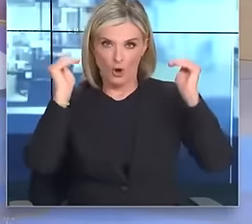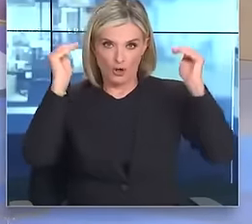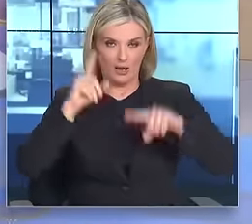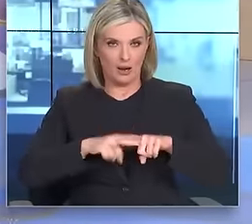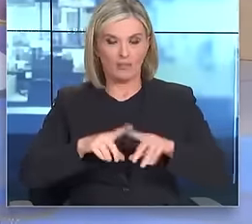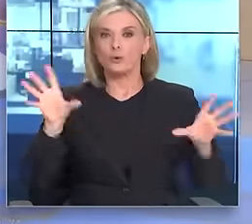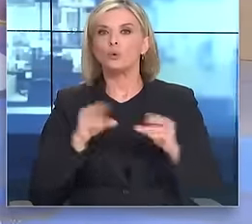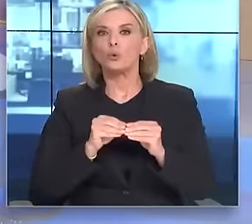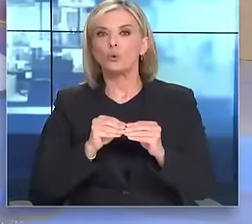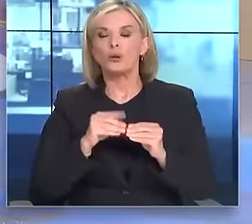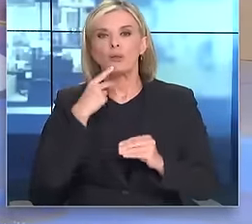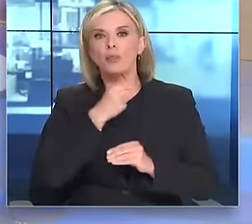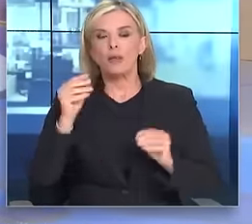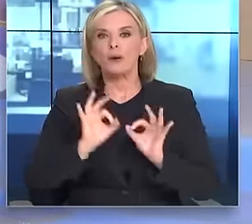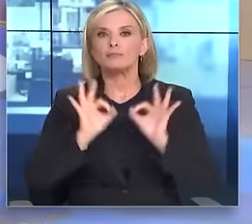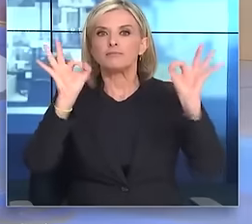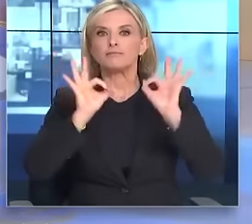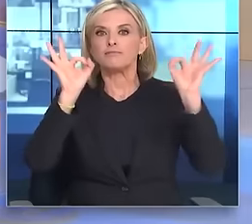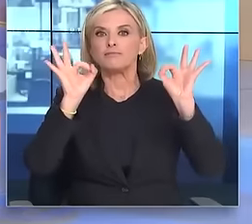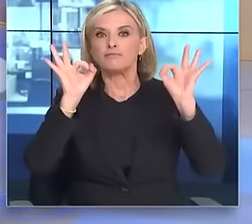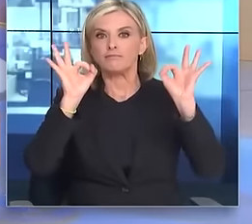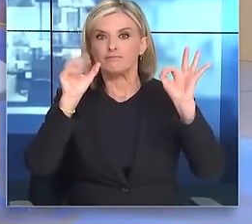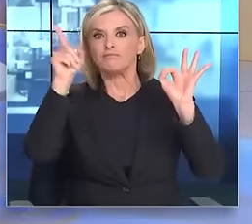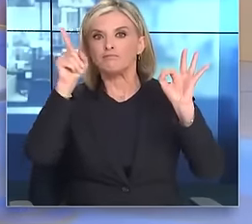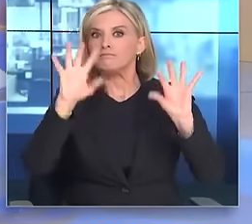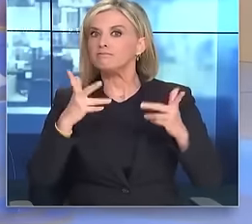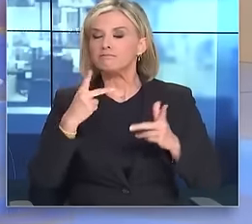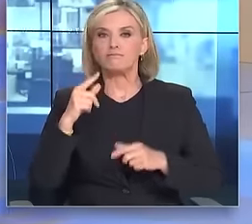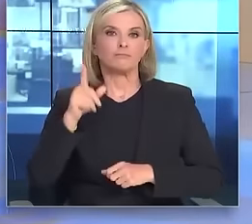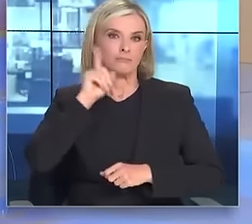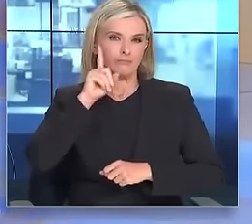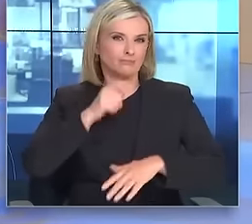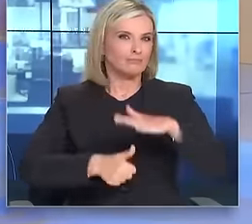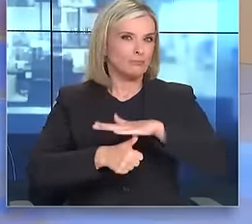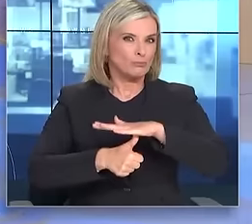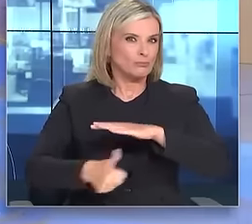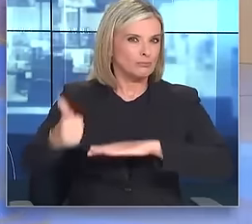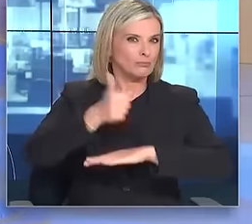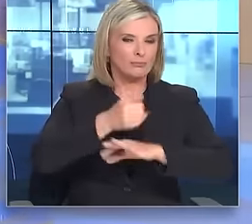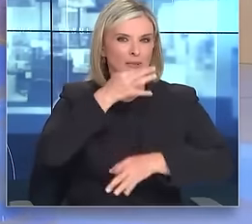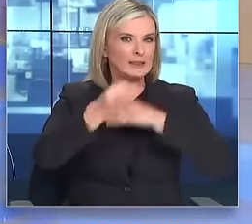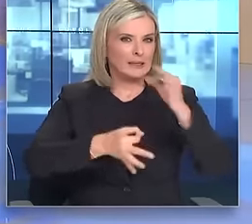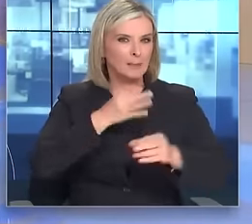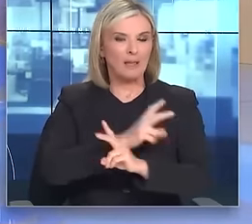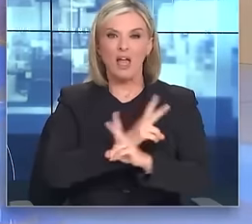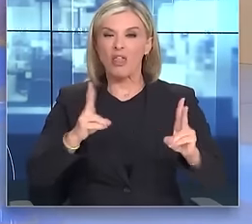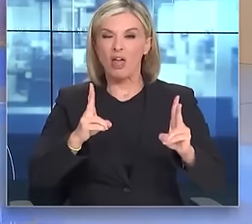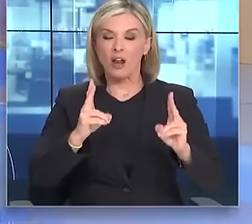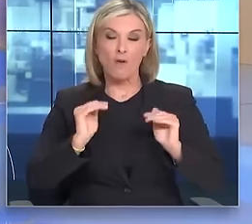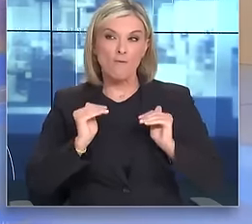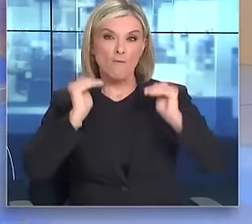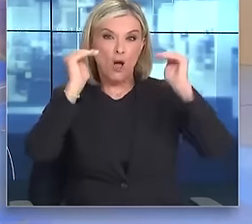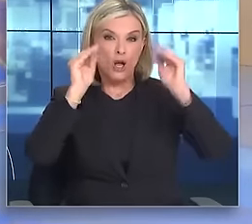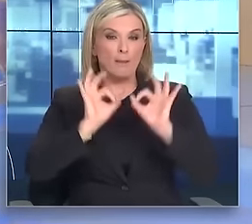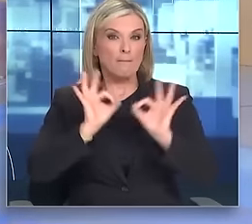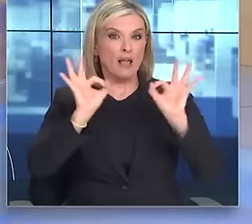Σκοπίων, η οποία δεν ξεκίνησε καλά. Γιατί είχαμε δύο αναφορές σε Μακεδονία και από την Πρόεδρο και από την Πρωθυπουργό. Και θα ήθελα να μου πείτε αν θεωρείτε πως πλέον